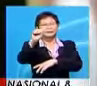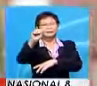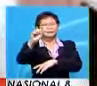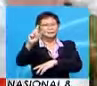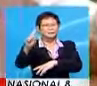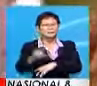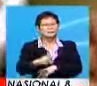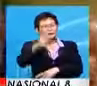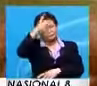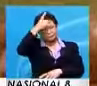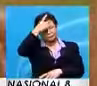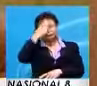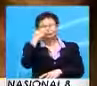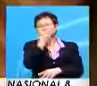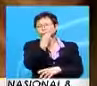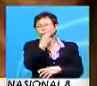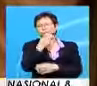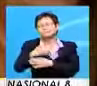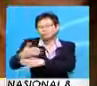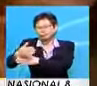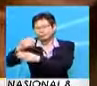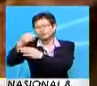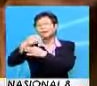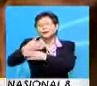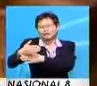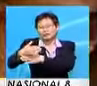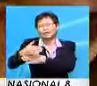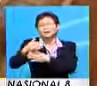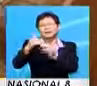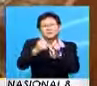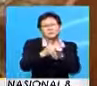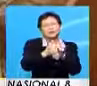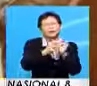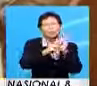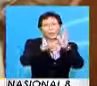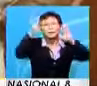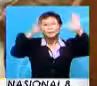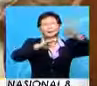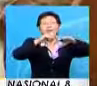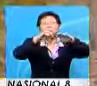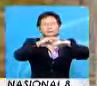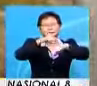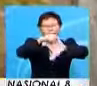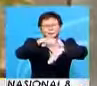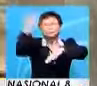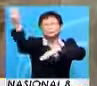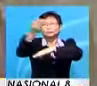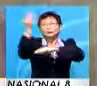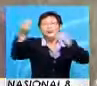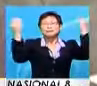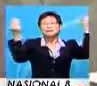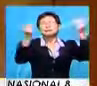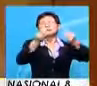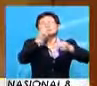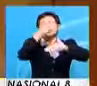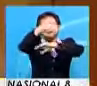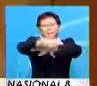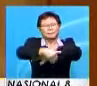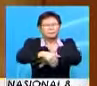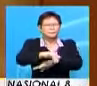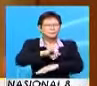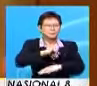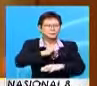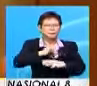Datuk Seri Najib berkongsi perkara tersebut dengan delegasi dan rakyat Malaysia di Riyadh semasa berucap pada satu majlis makan malam. Saya